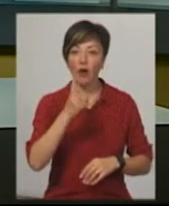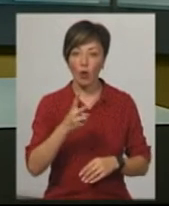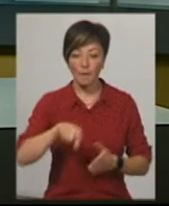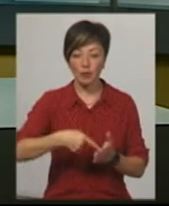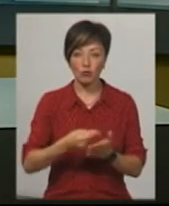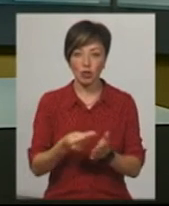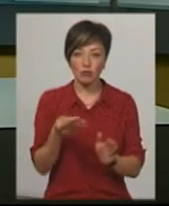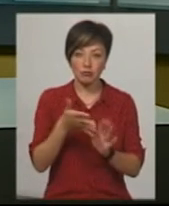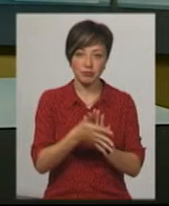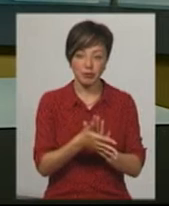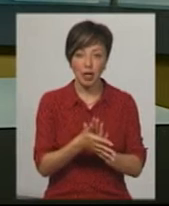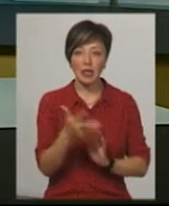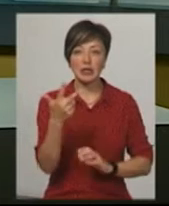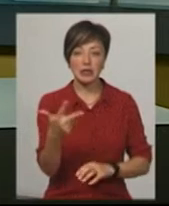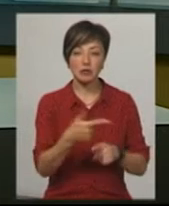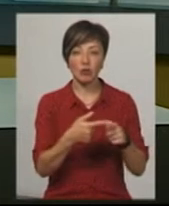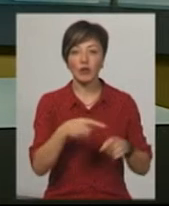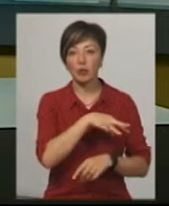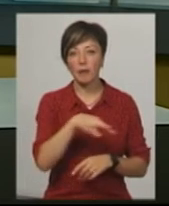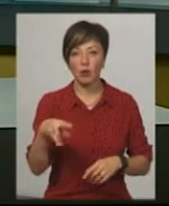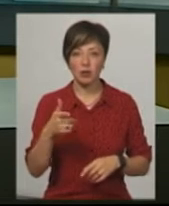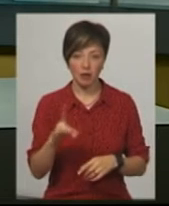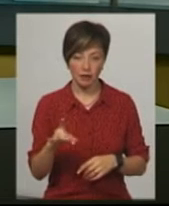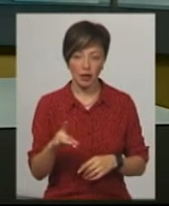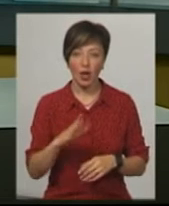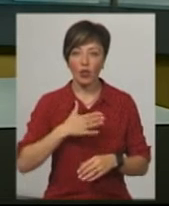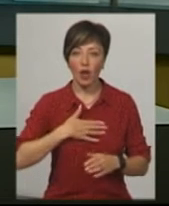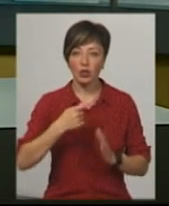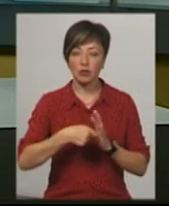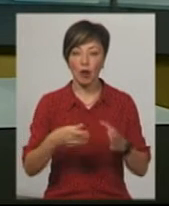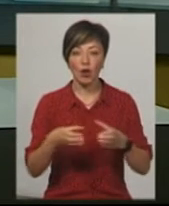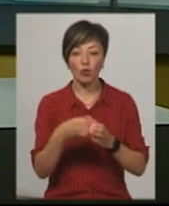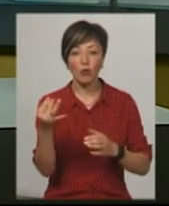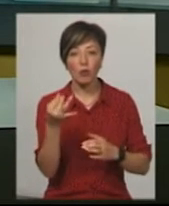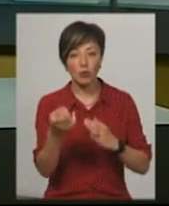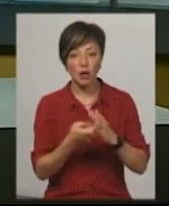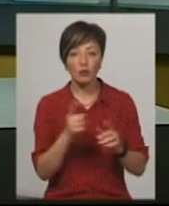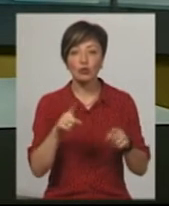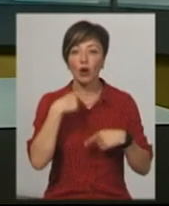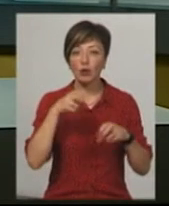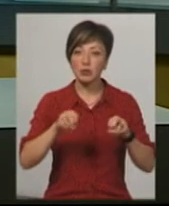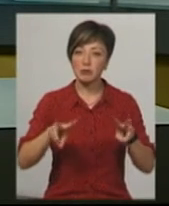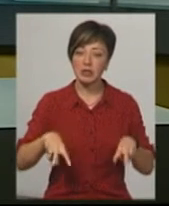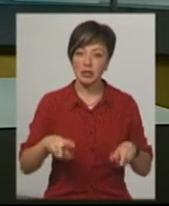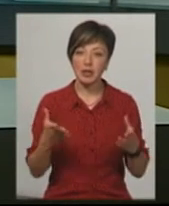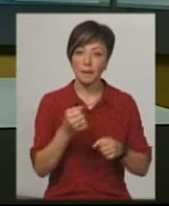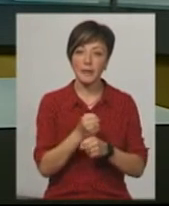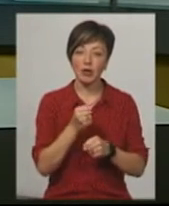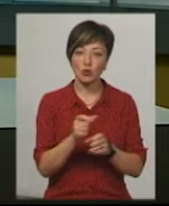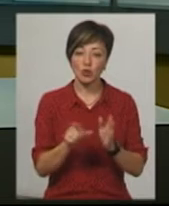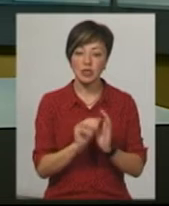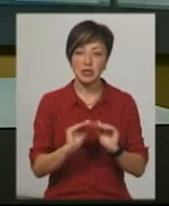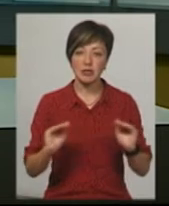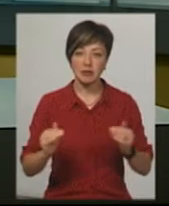міського бюджету на це витратили 3,5 мільйони гривень. Наша знімальна група поцікавилася, що кажуть спеціалісти, які працюють із